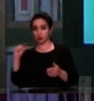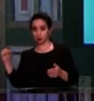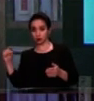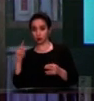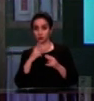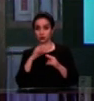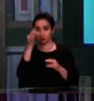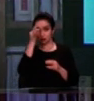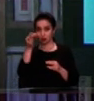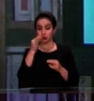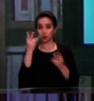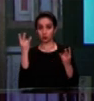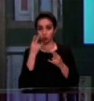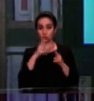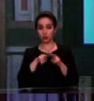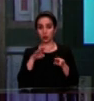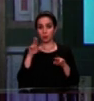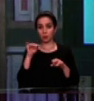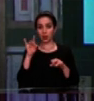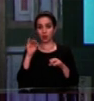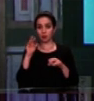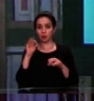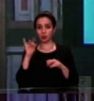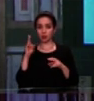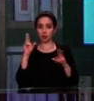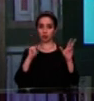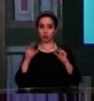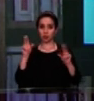demak qo'llaniladigan parametr hisoblanadi.